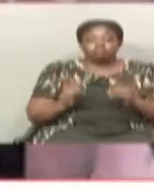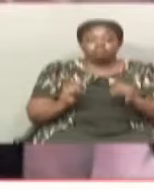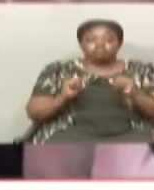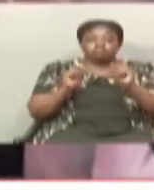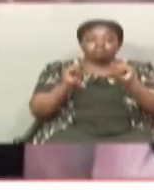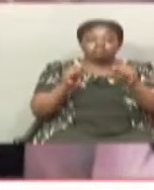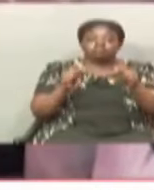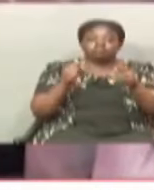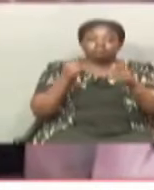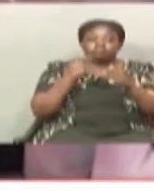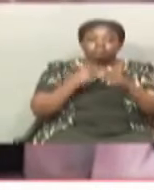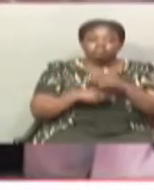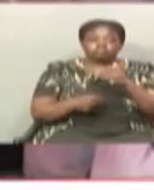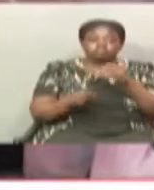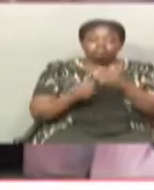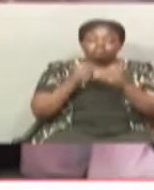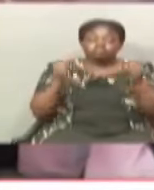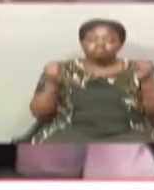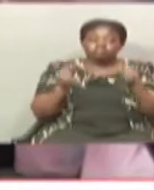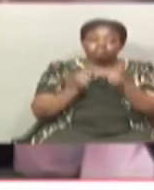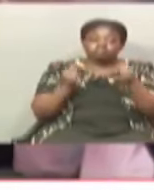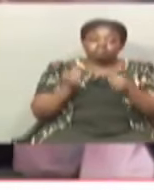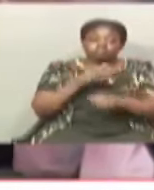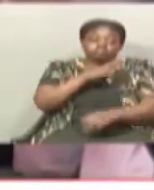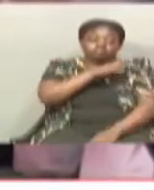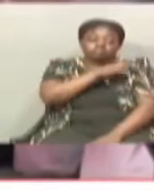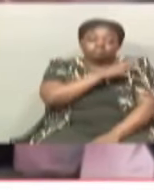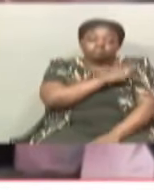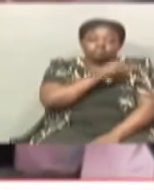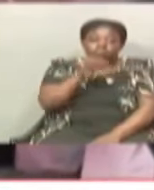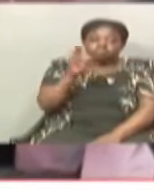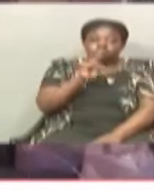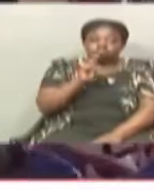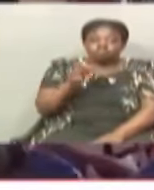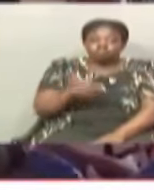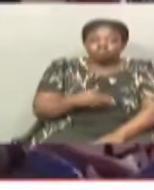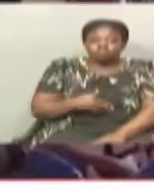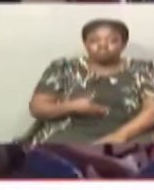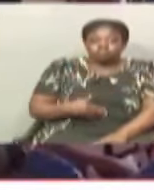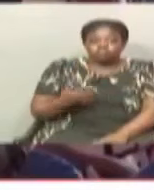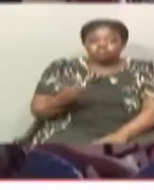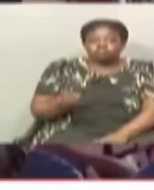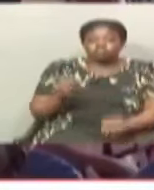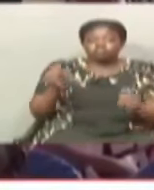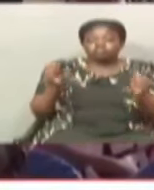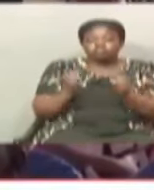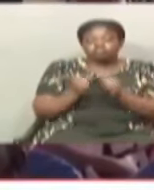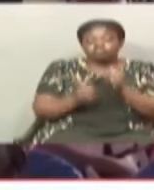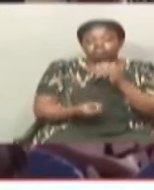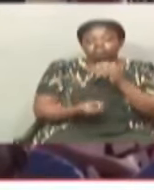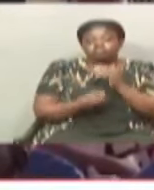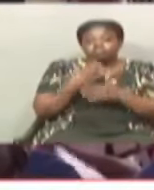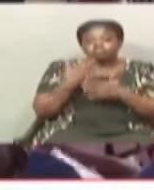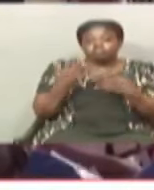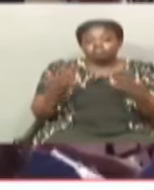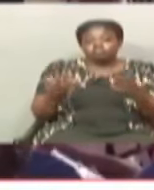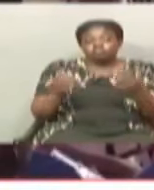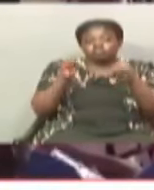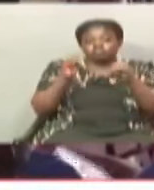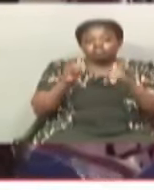ngabajja ategeza nti alumbiddwa endwadde okuli sukaali pressure ne alusange mayuka katono endwadde za mulumba namala mukuma mu